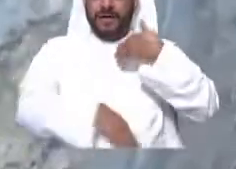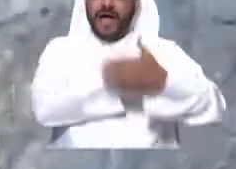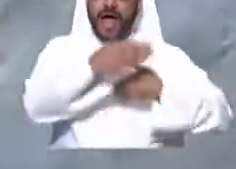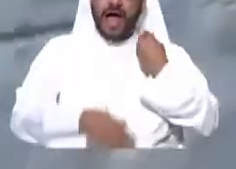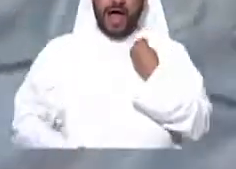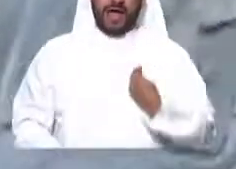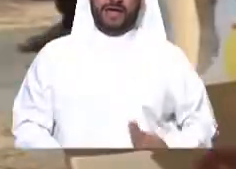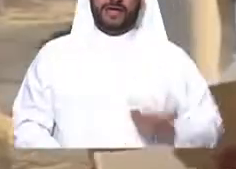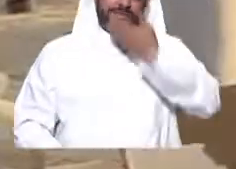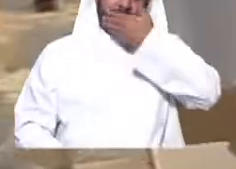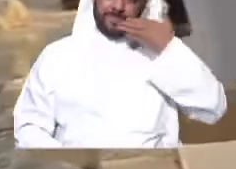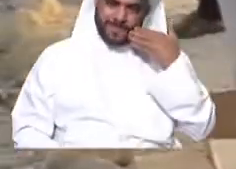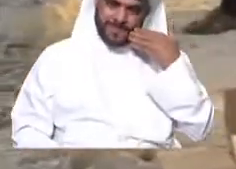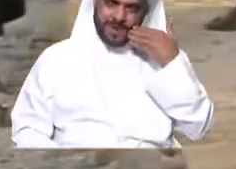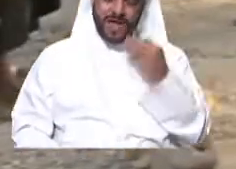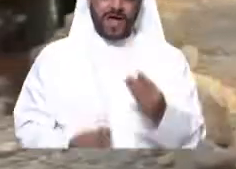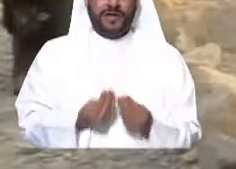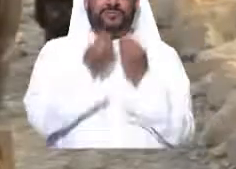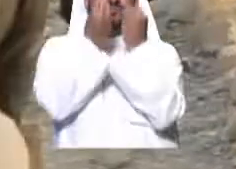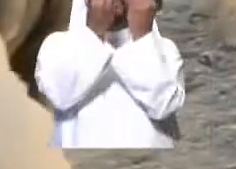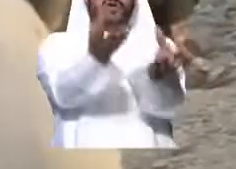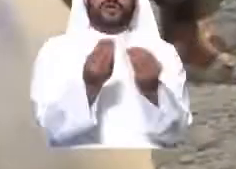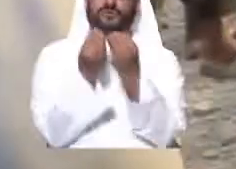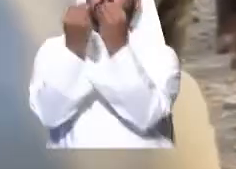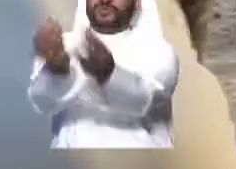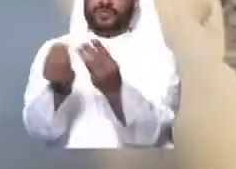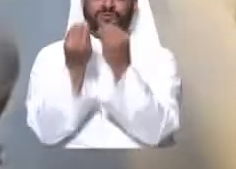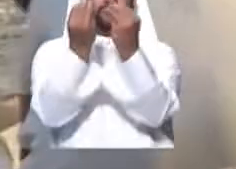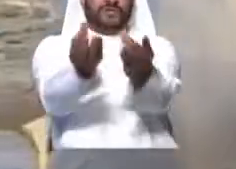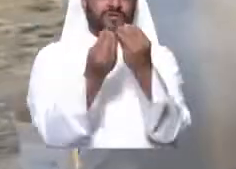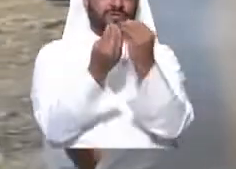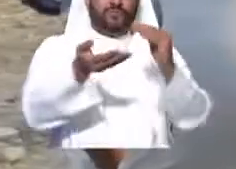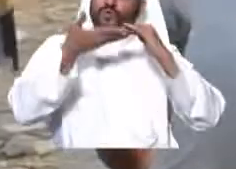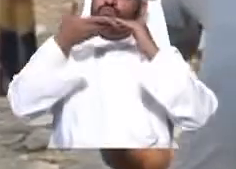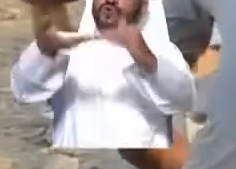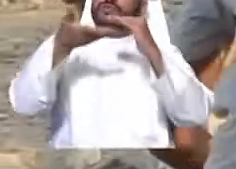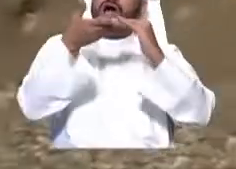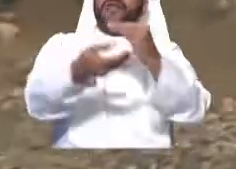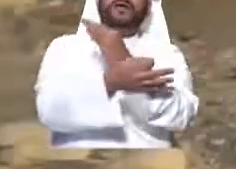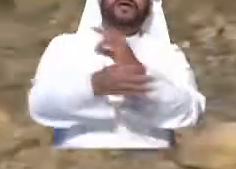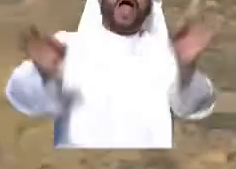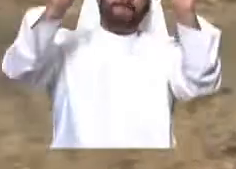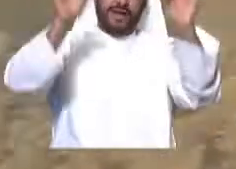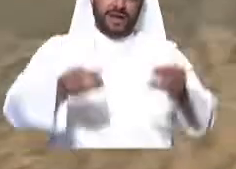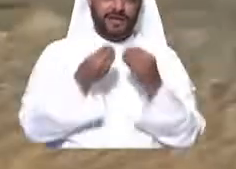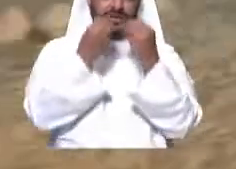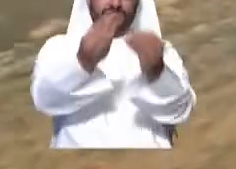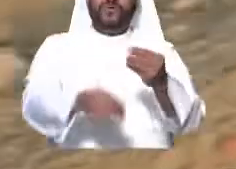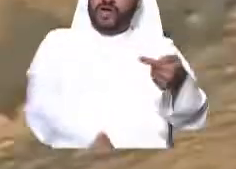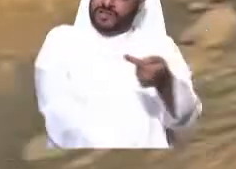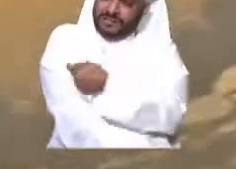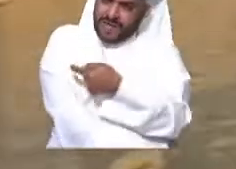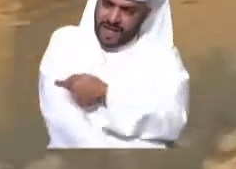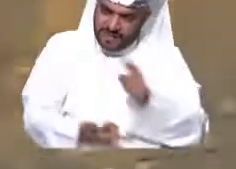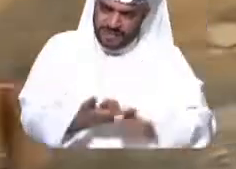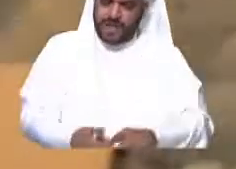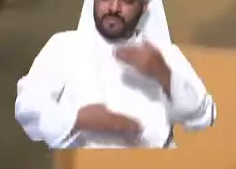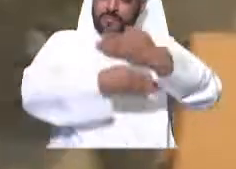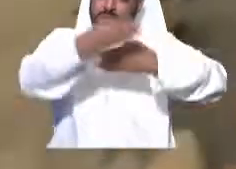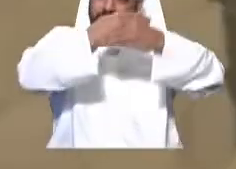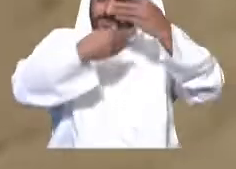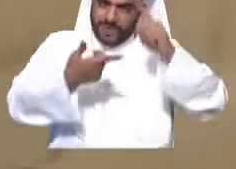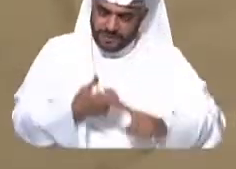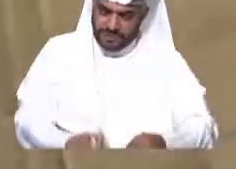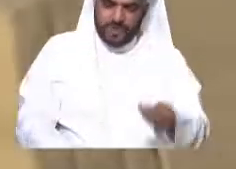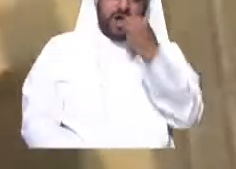المبارك، حيث يقدم الهلال الأحمر الكويتي مساعدات في كل المجالات الصحية والتنموية